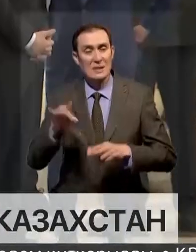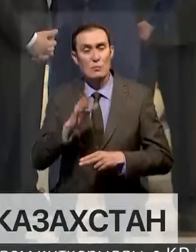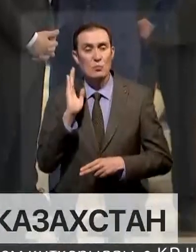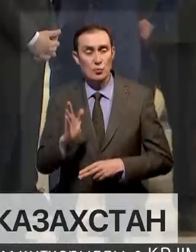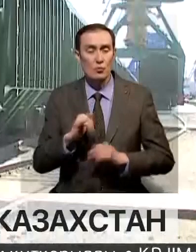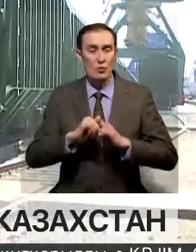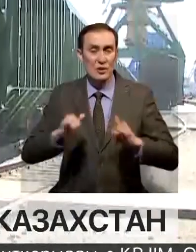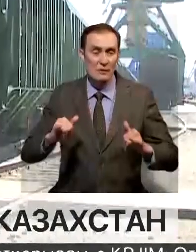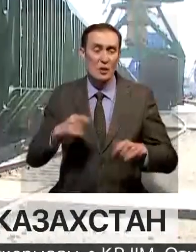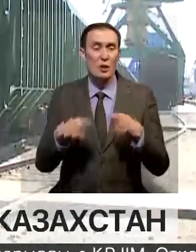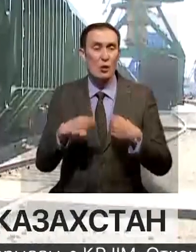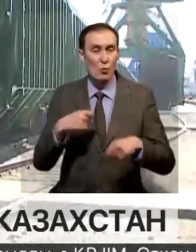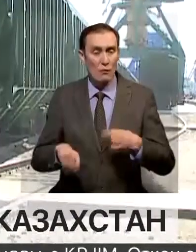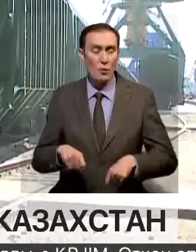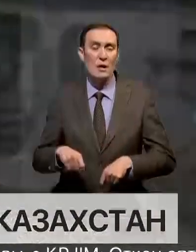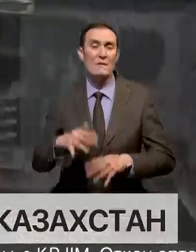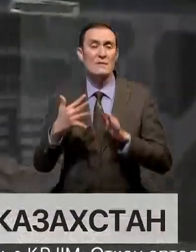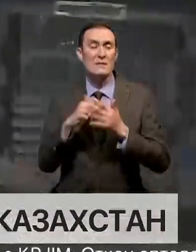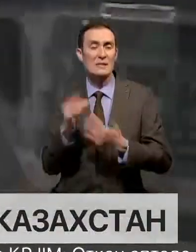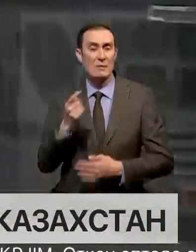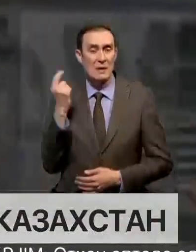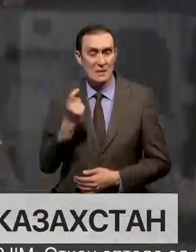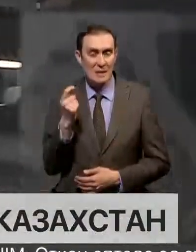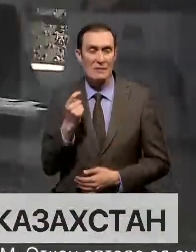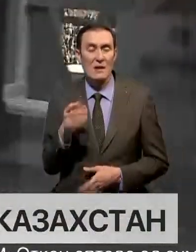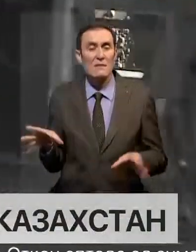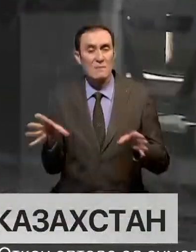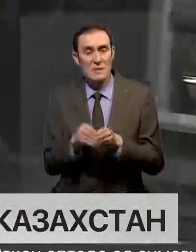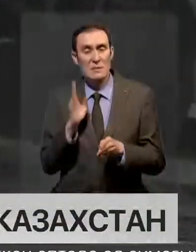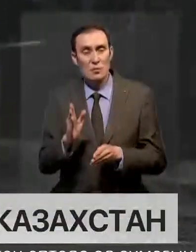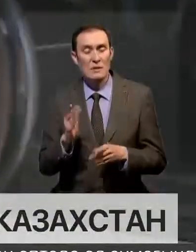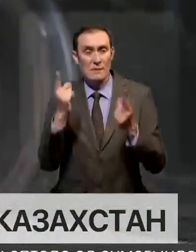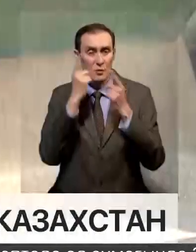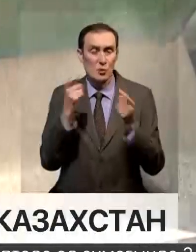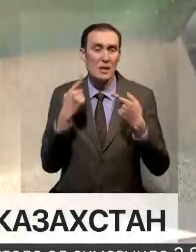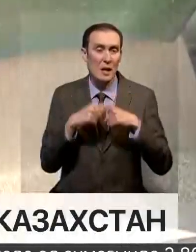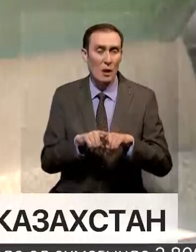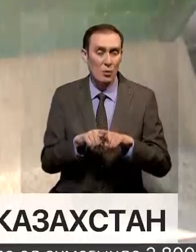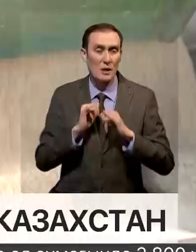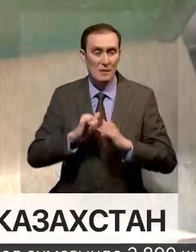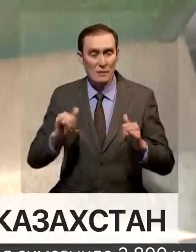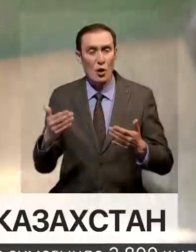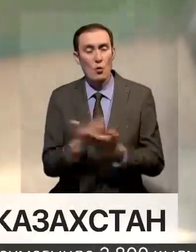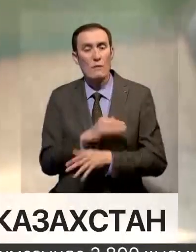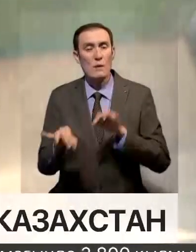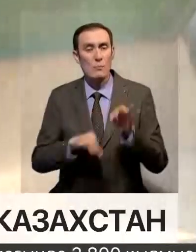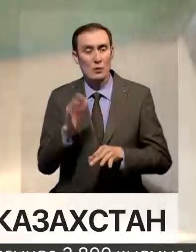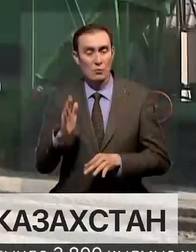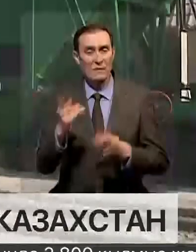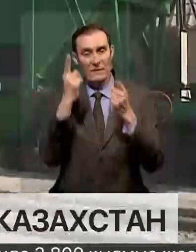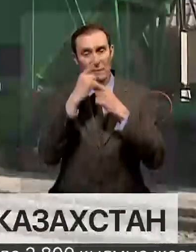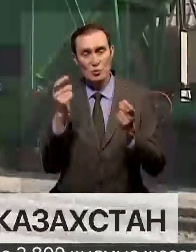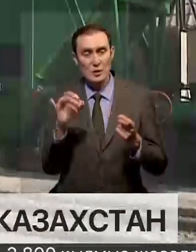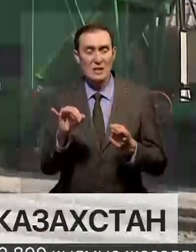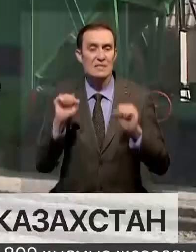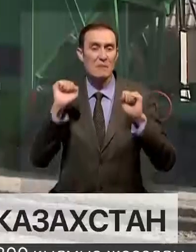намерены нарастить объемы торговли в сельском хозяйстве. Кооперированы будут информационные технологии. Новые проекты появятся в